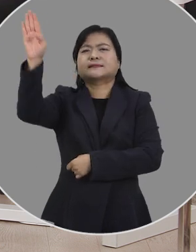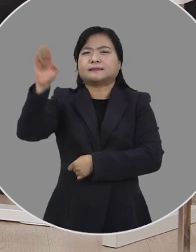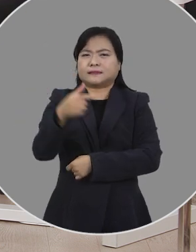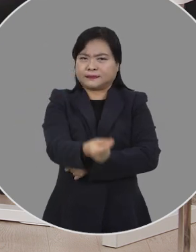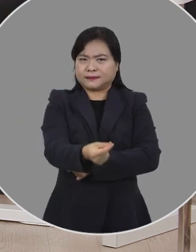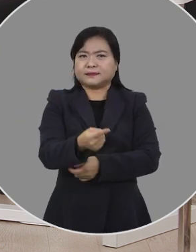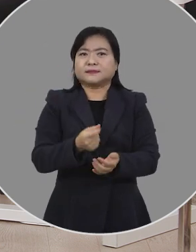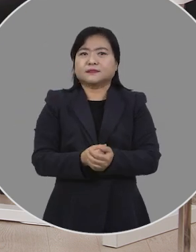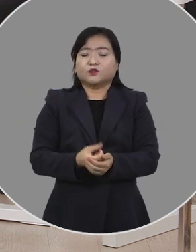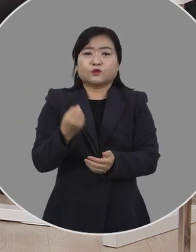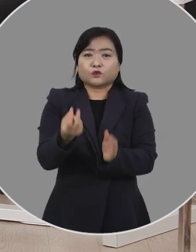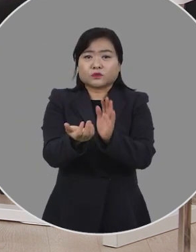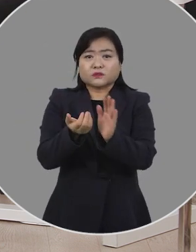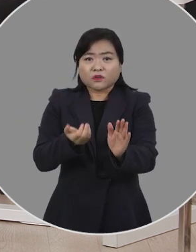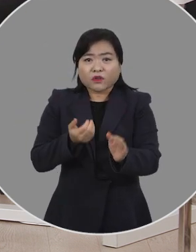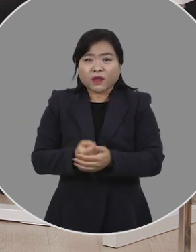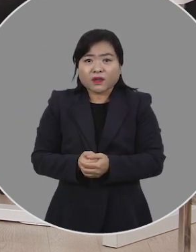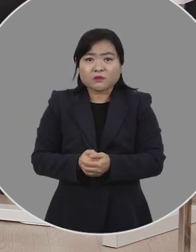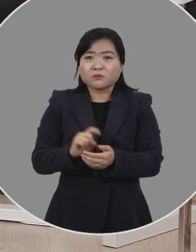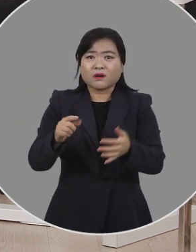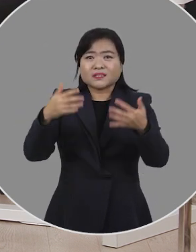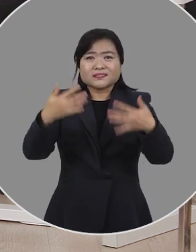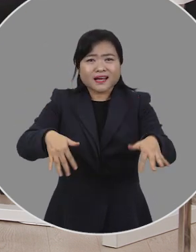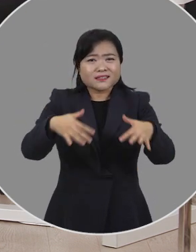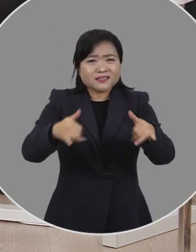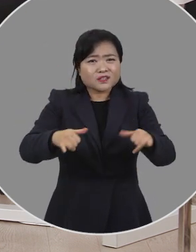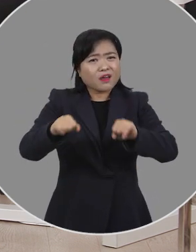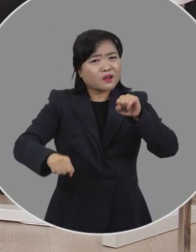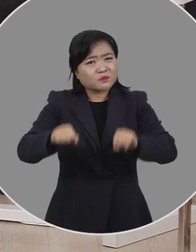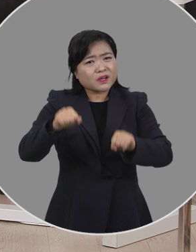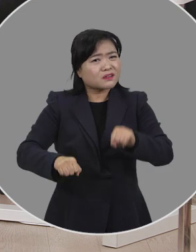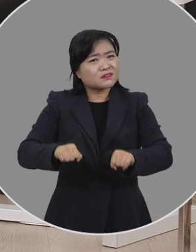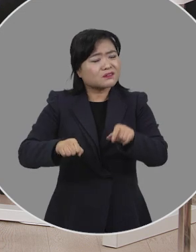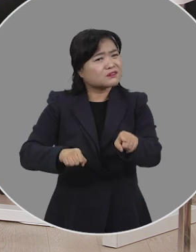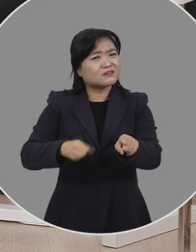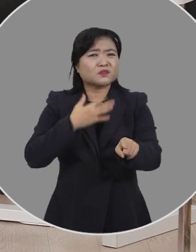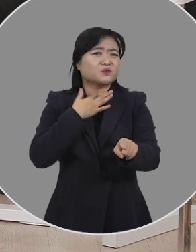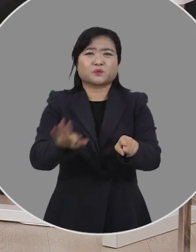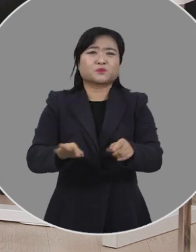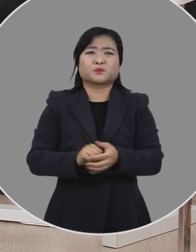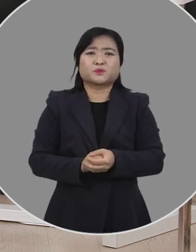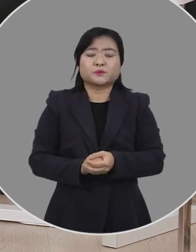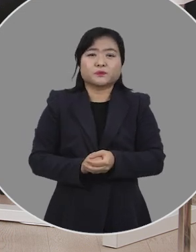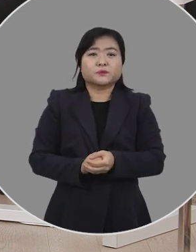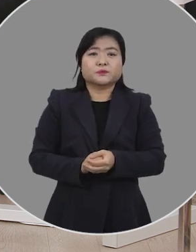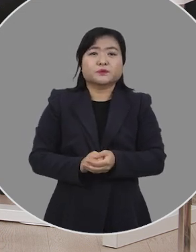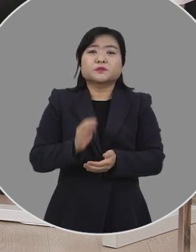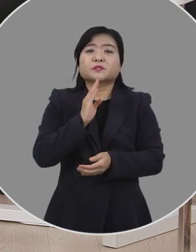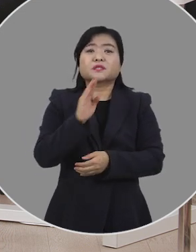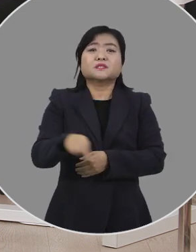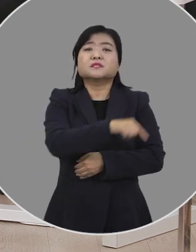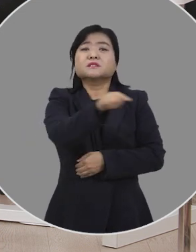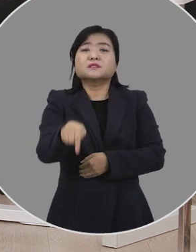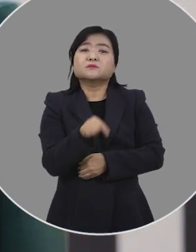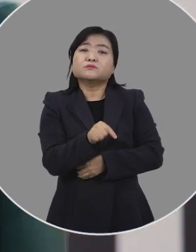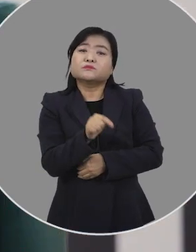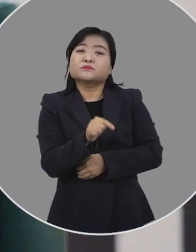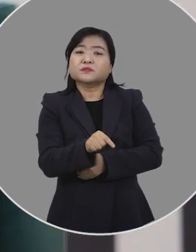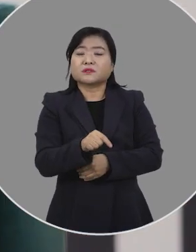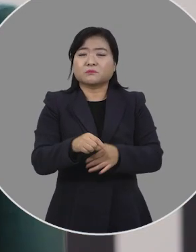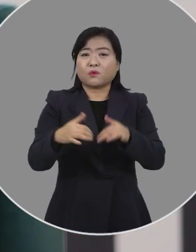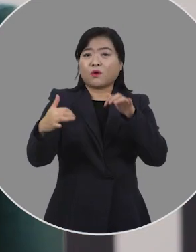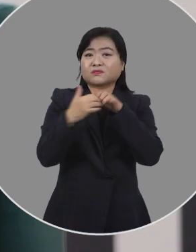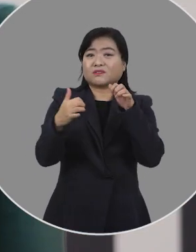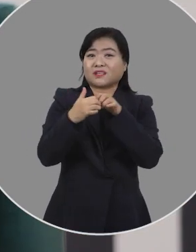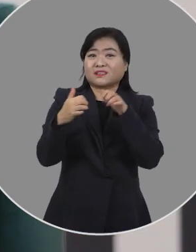그 전에 사실은 뭐 약자들을 위해서 행동했던 분들이 별로 아니었고, 사실은 이제